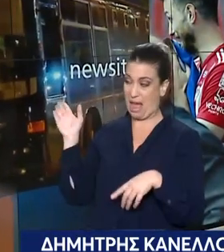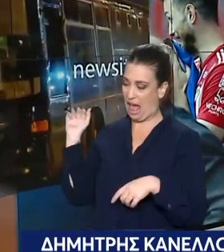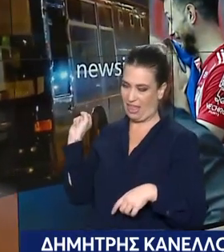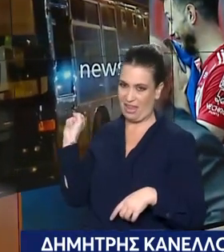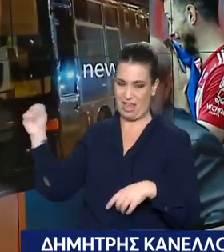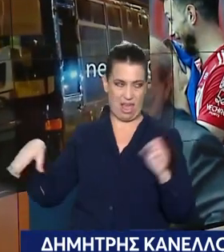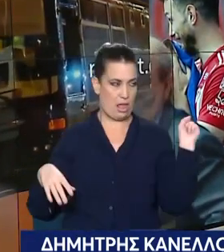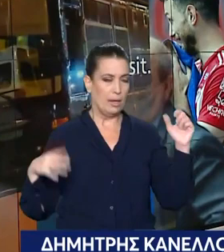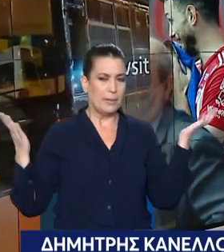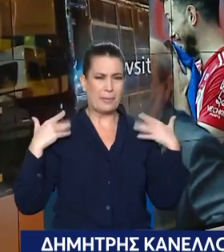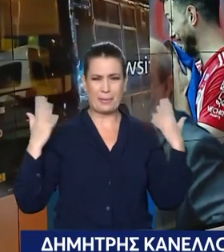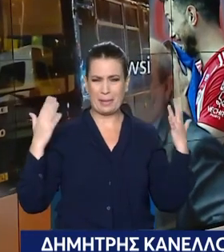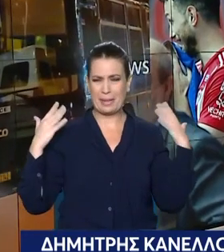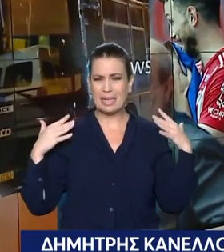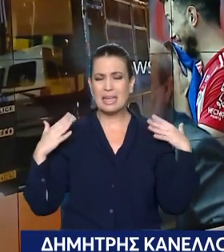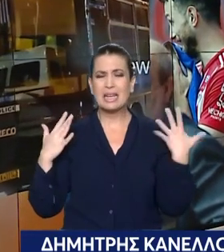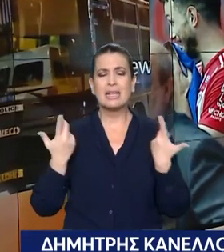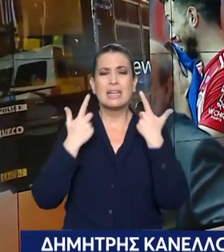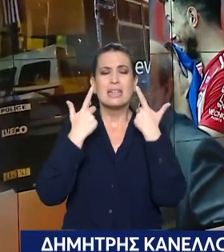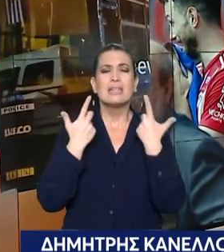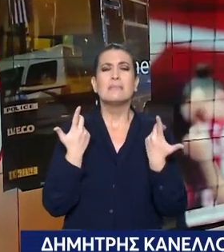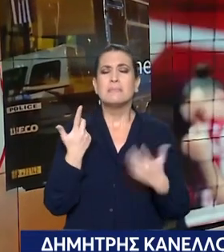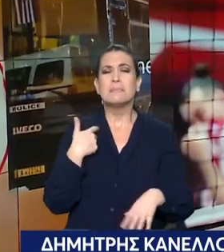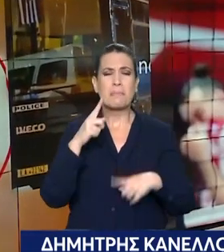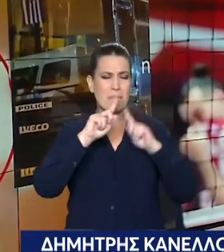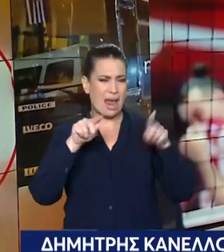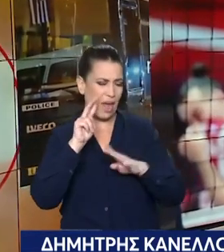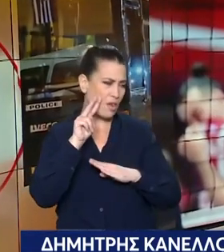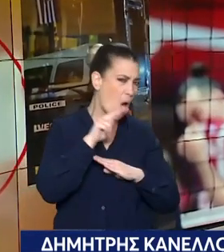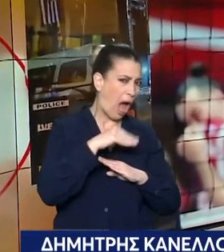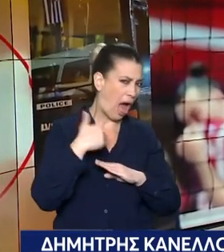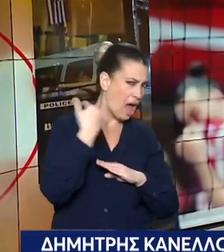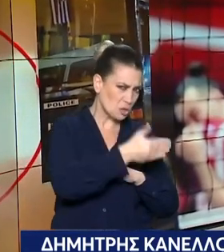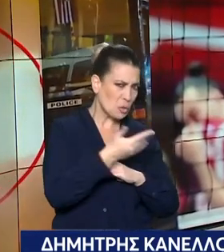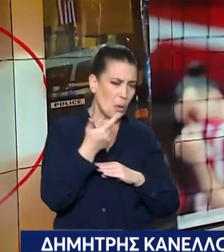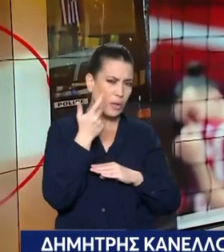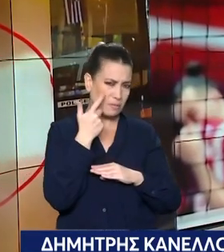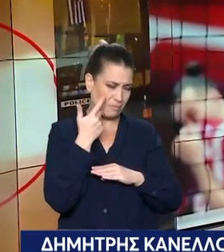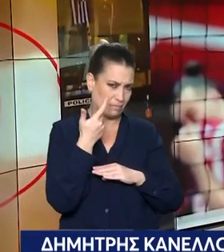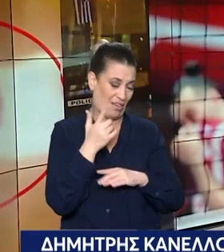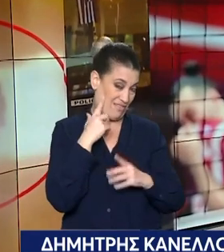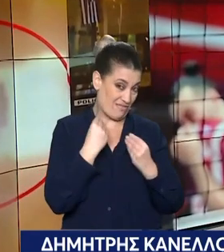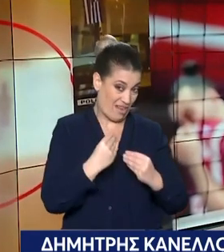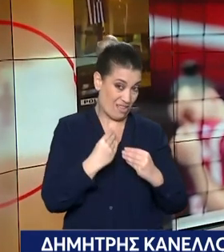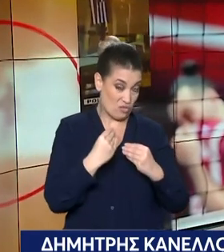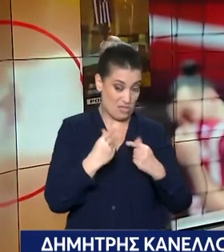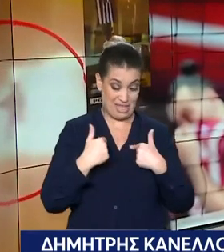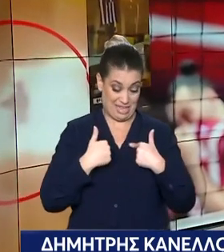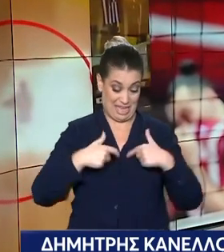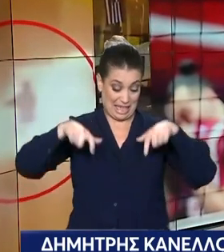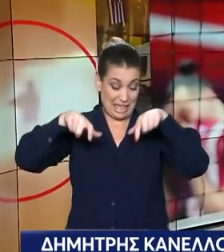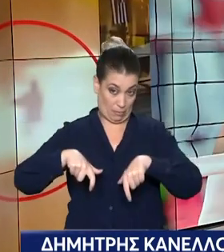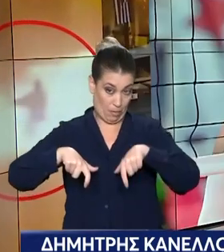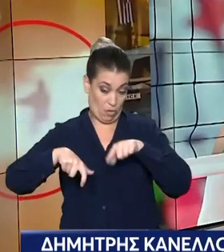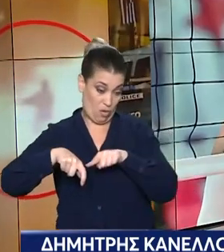ατμόσφαιρα, και είδαμε όσο μπορούσαμε να δούμε βέβαια από εκεί που βρισκόμασταν, γιατί είμαστε σε απόσταση 300 και πλέον μέτρων από